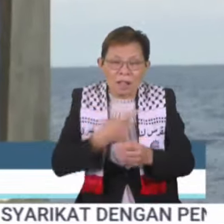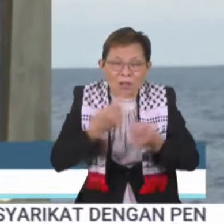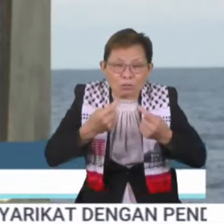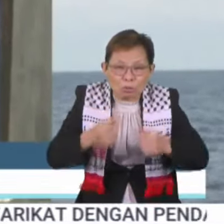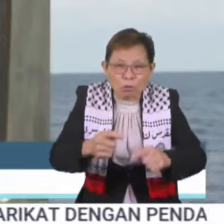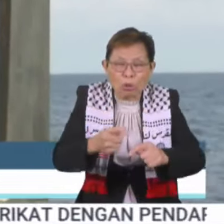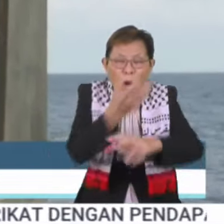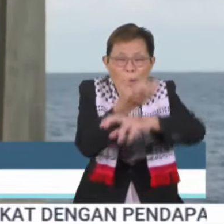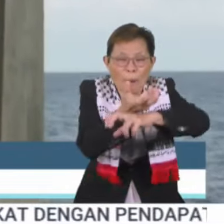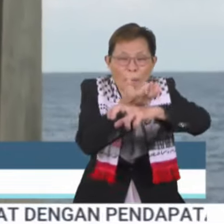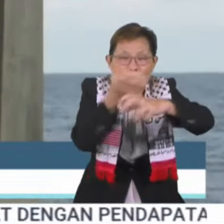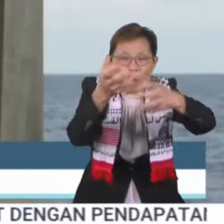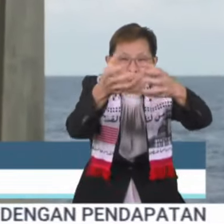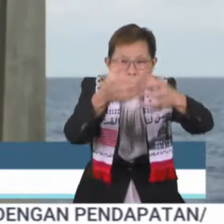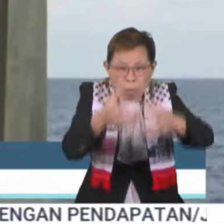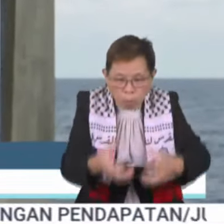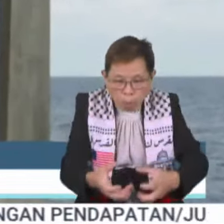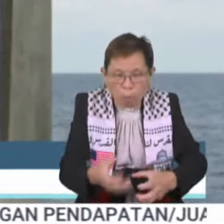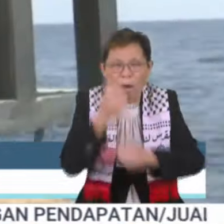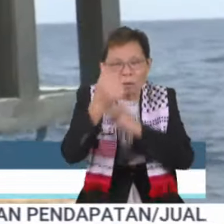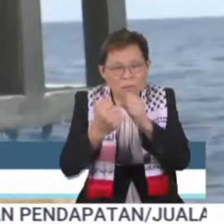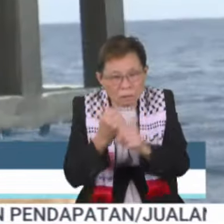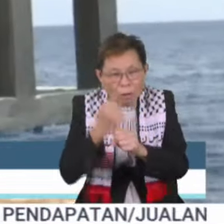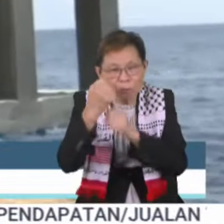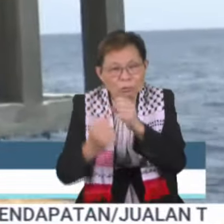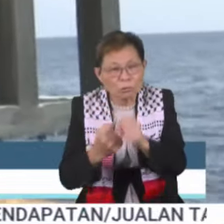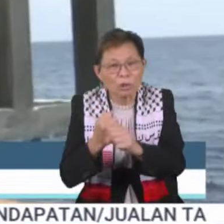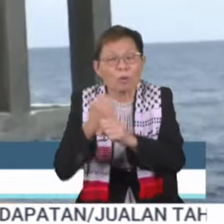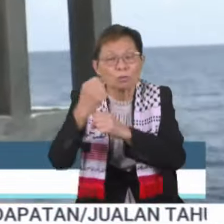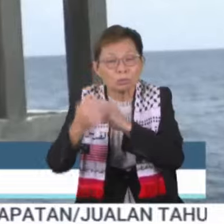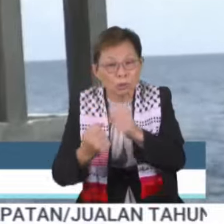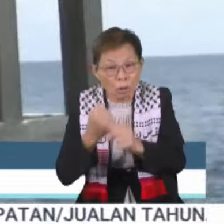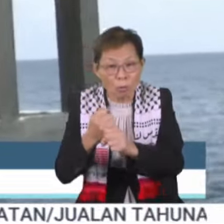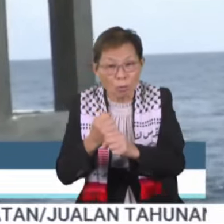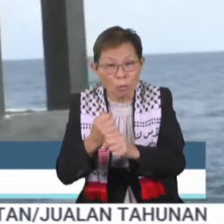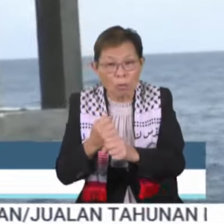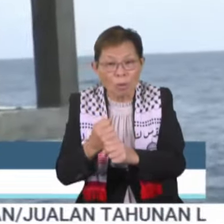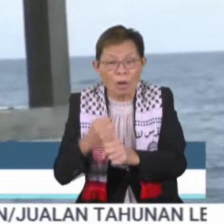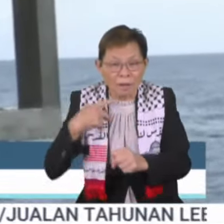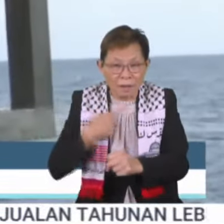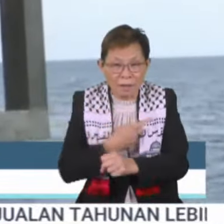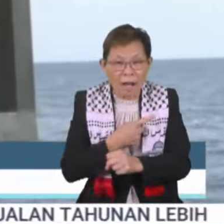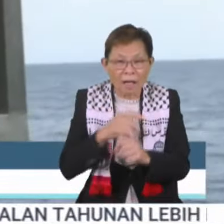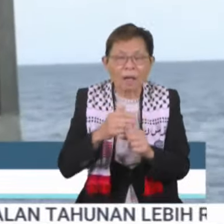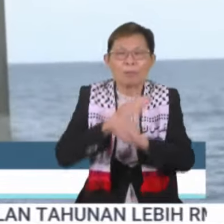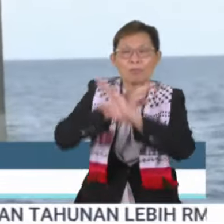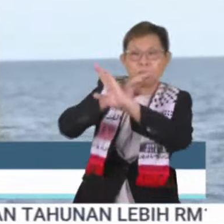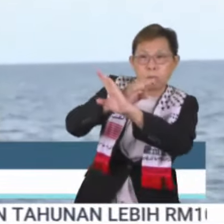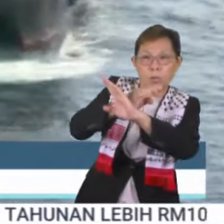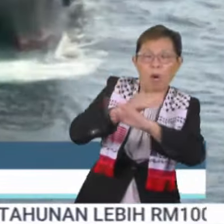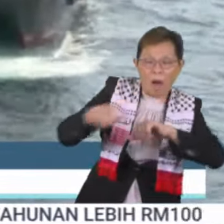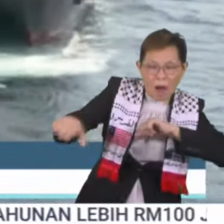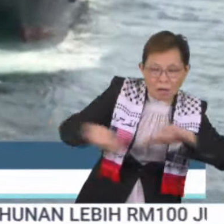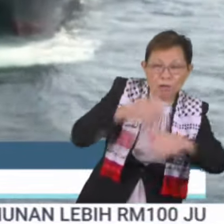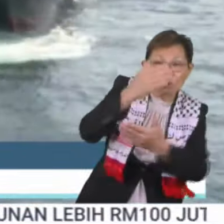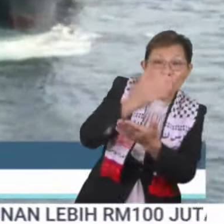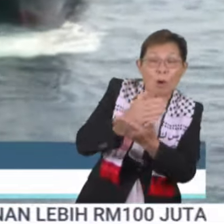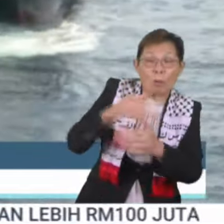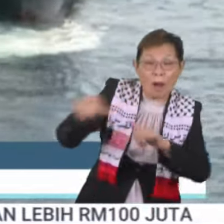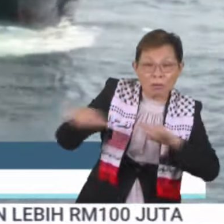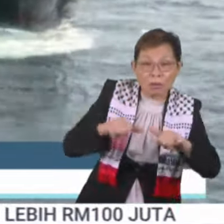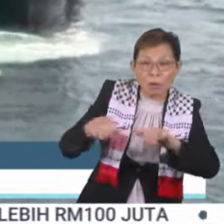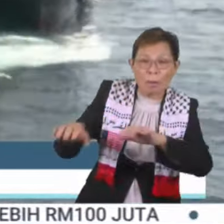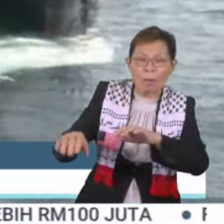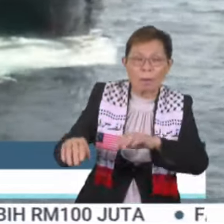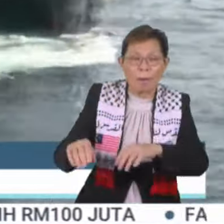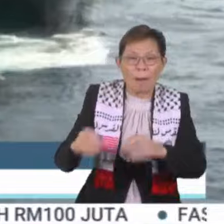melaburkan tukun-tukun ini dari setahun ke tahun dalam usaha kita bertingkatkan perikanan dan juga untuk mengekang aktiviti-aktiviti pukat tunda